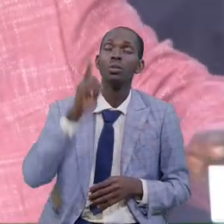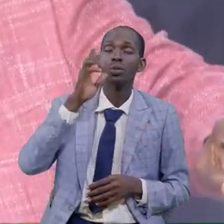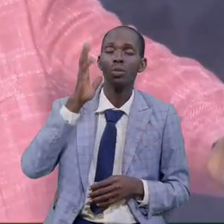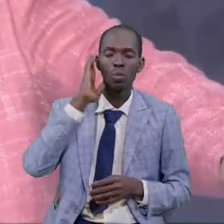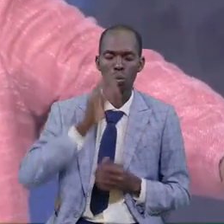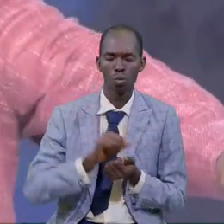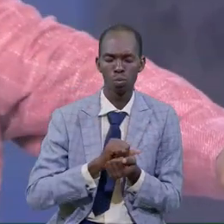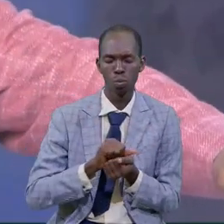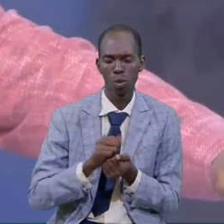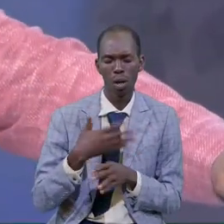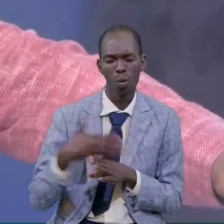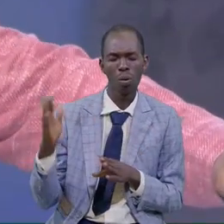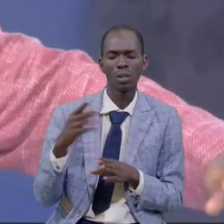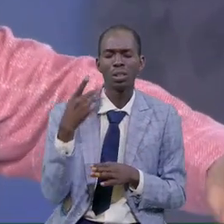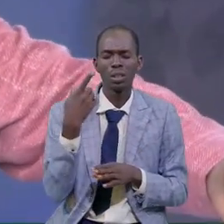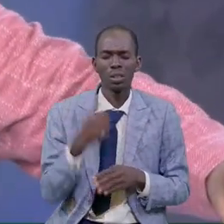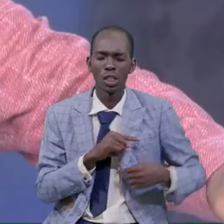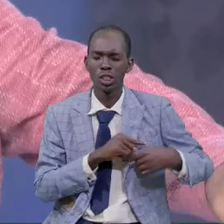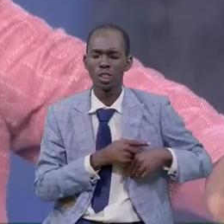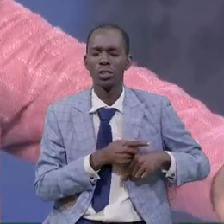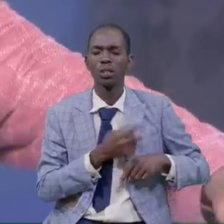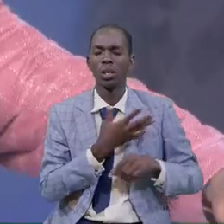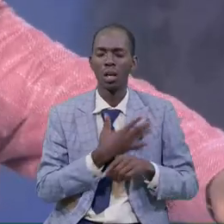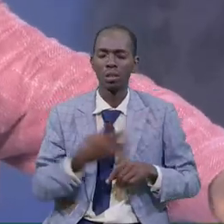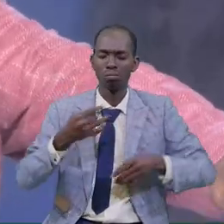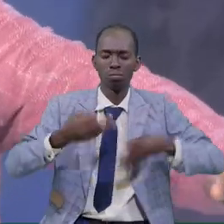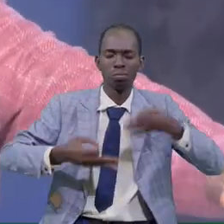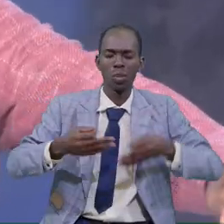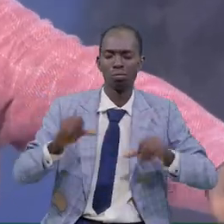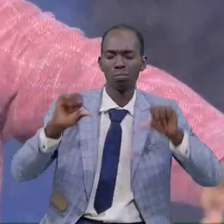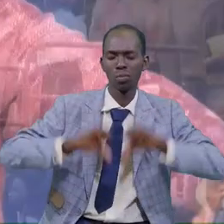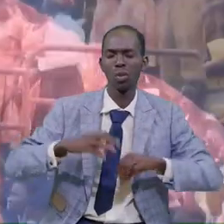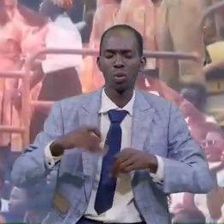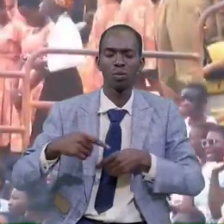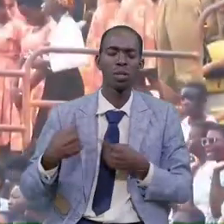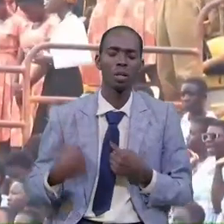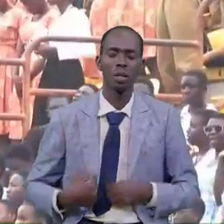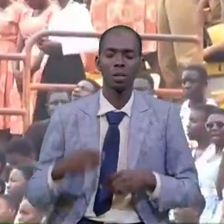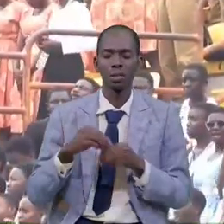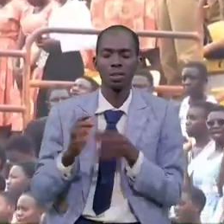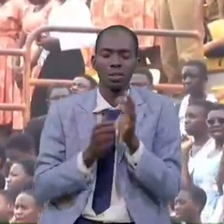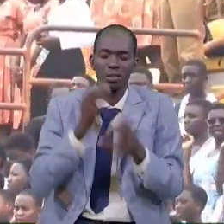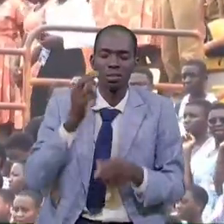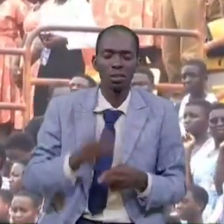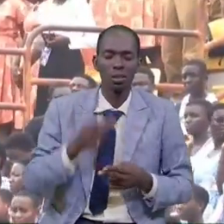la culpabilité et la condamnation du passé au nom de Jésus.